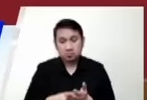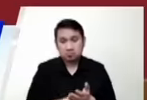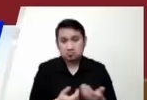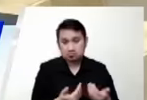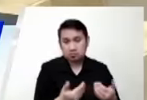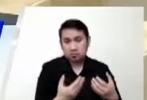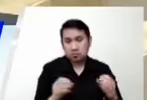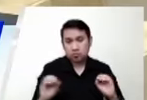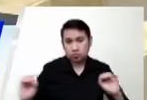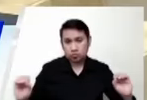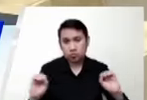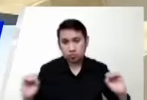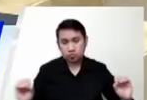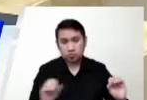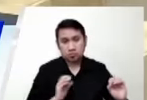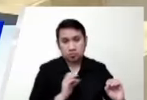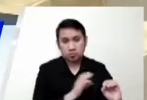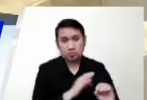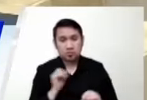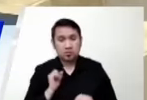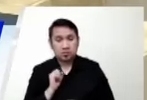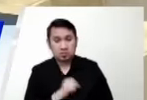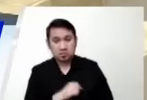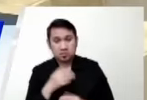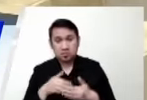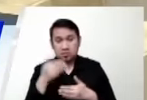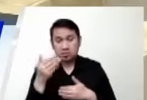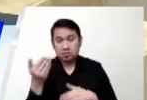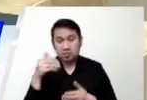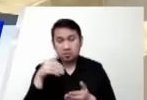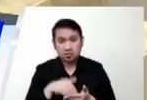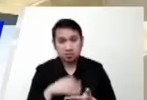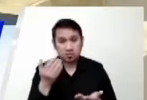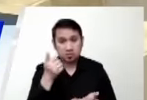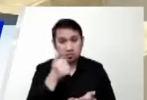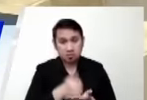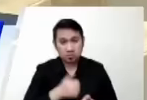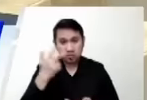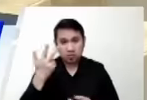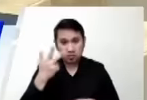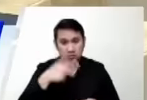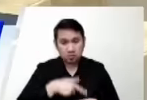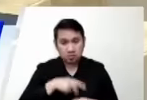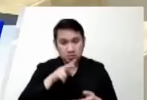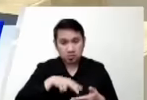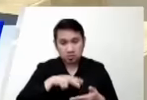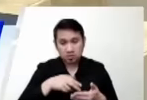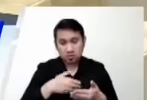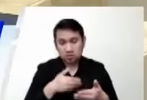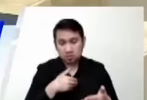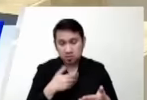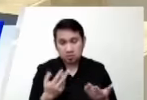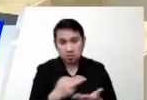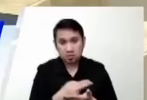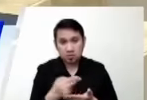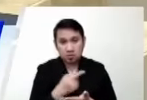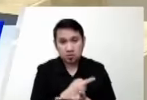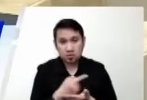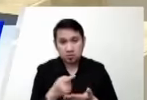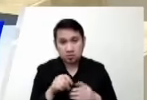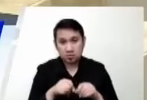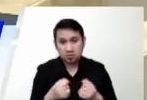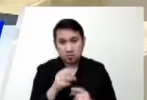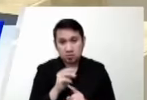linggo, target ng Kamara na aprobahan ang RBH 7 sa ikatlo tuling pagbasa bago sila mag-Holy Week break sa March 23.